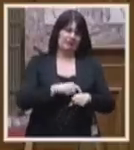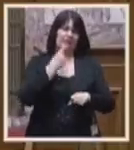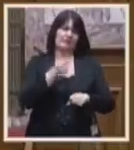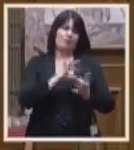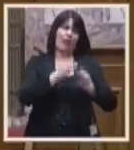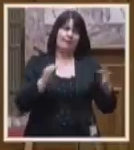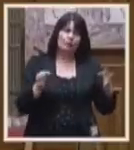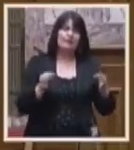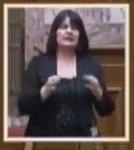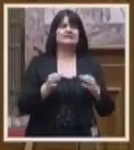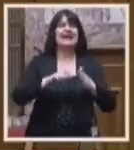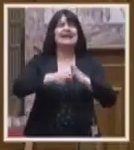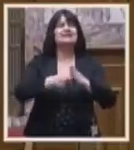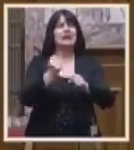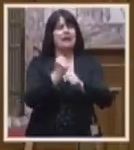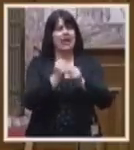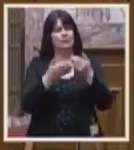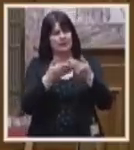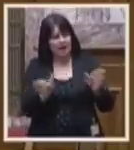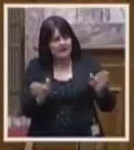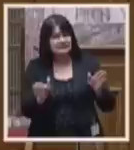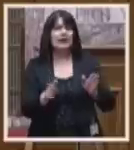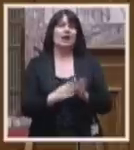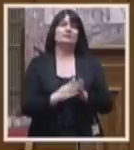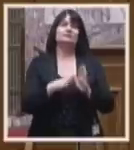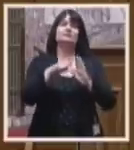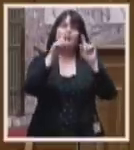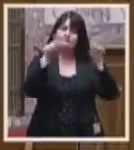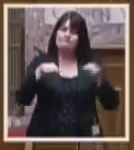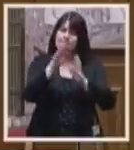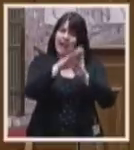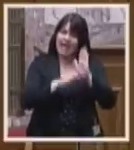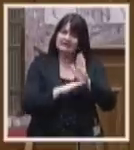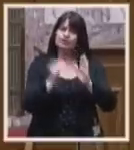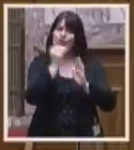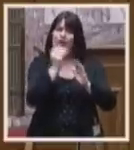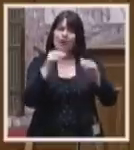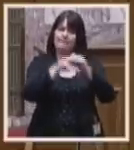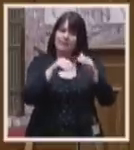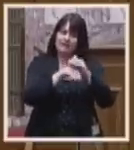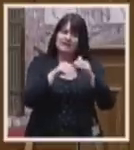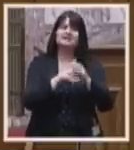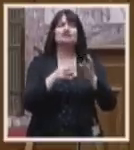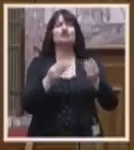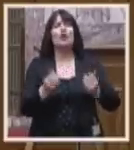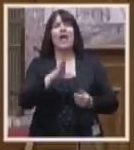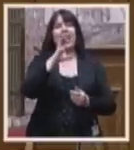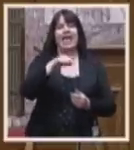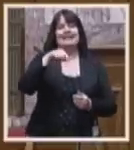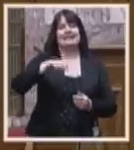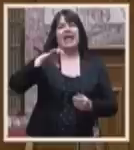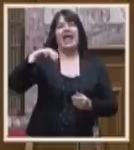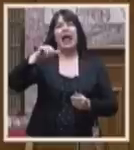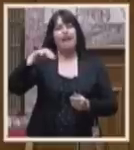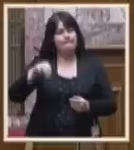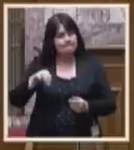Άνοιγμα επαγγελμάτων, θεσμικό πλαίσιο για επιτάχυνση μεγάλων επενδύσεων, χρηματοδοτικά εργαλεία ΕΤΕΑΝ,